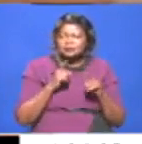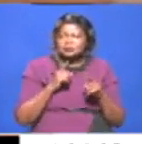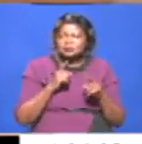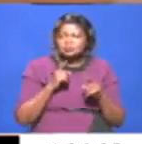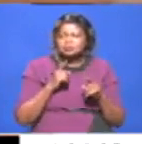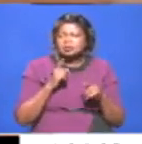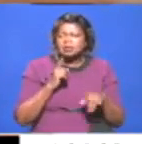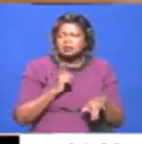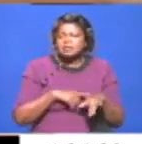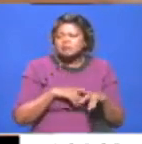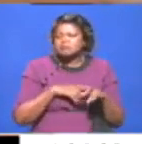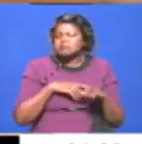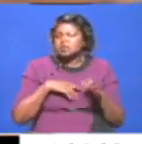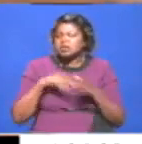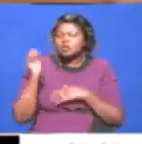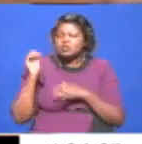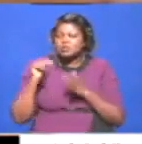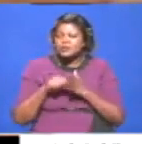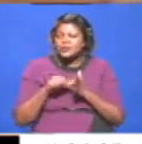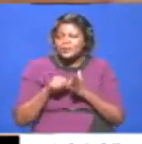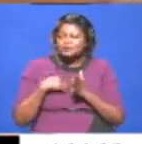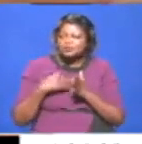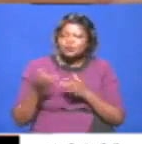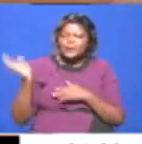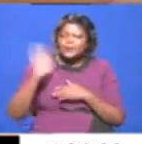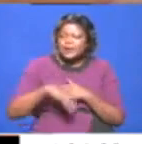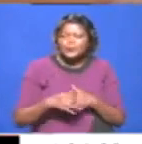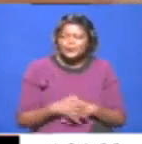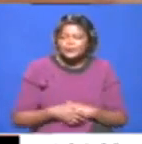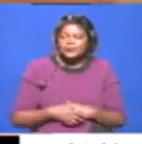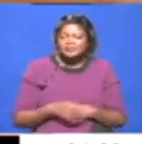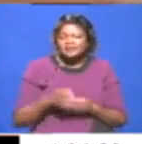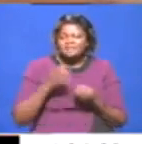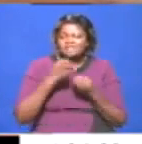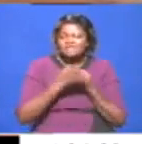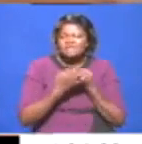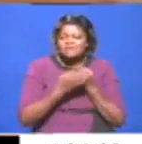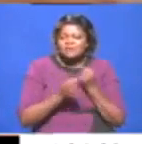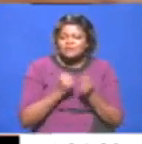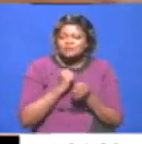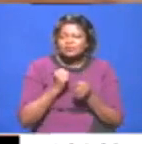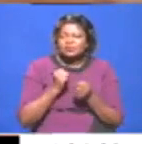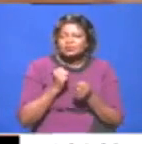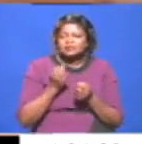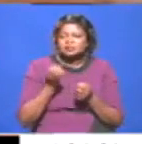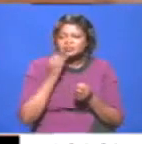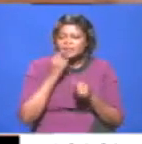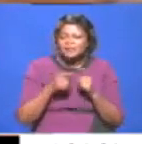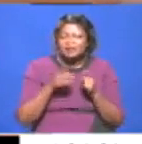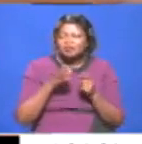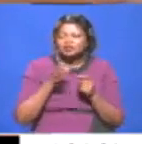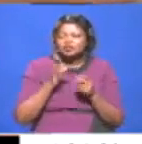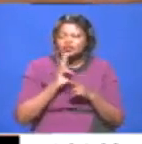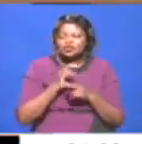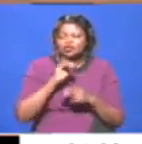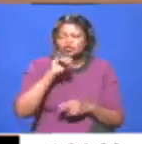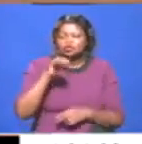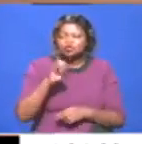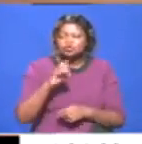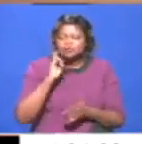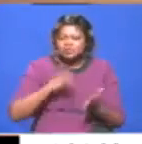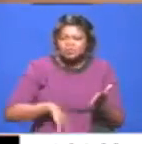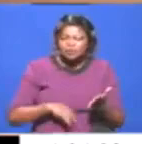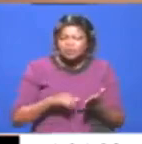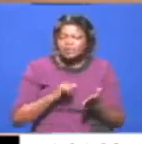koo yake ikaanza kumletea shida akasema chungwa hata kula lakini yale maji ya chungwa anaweza kutumia. Kwa hivyo sisi tunamwalika